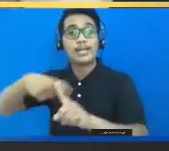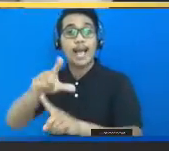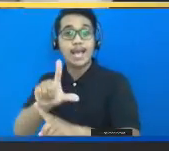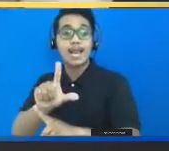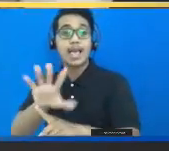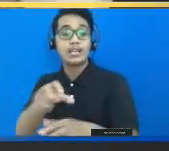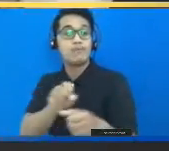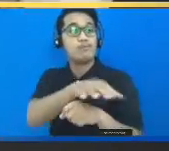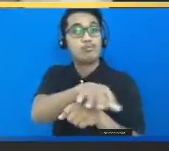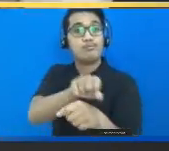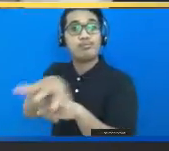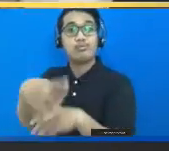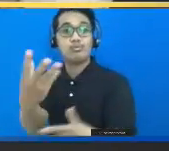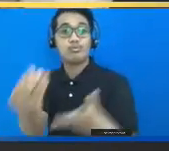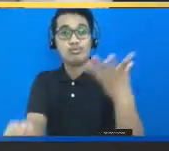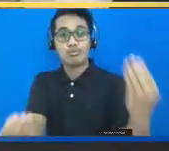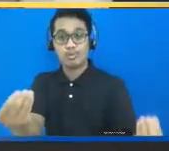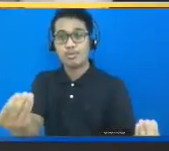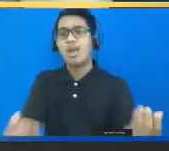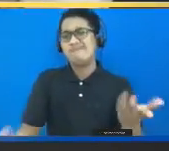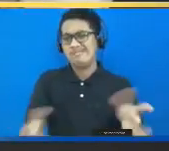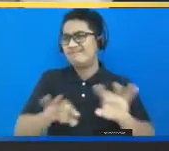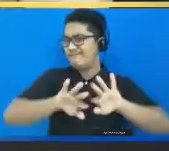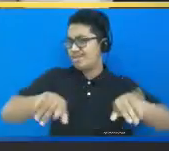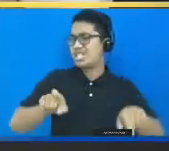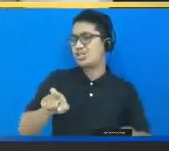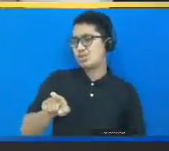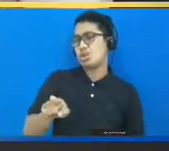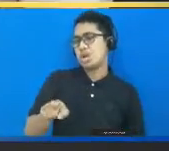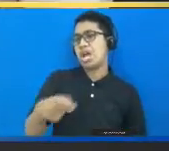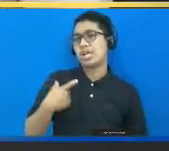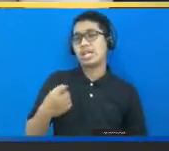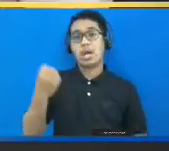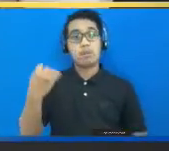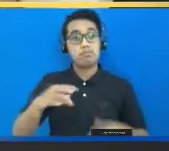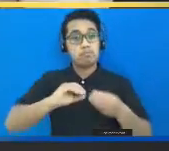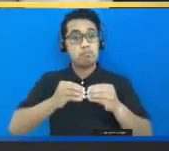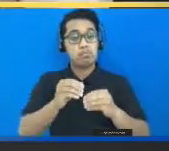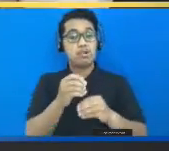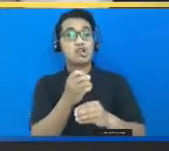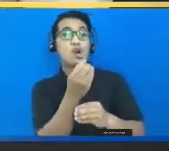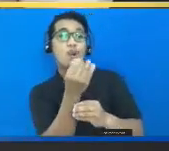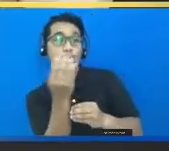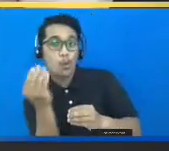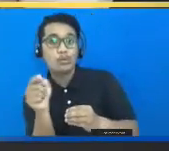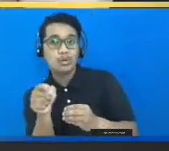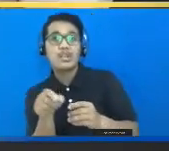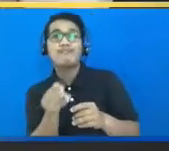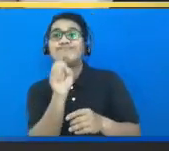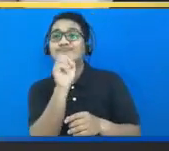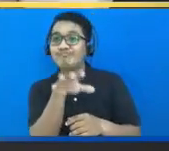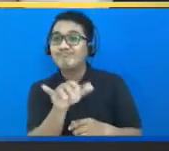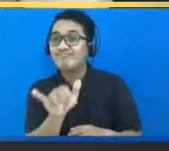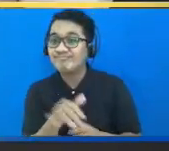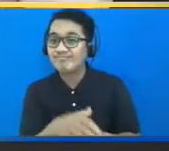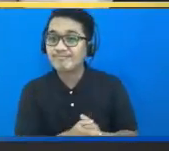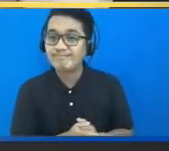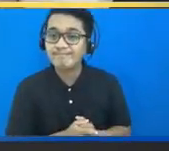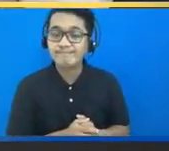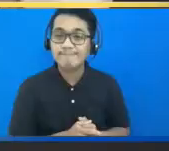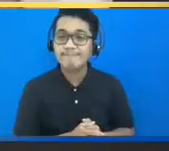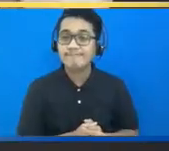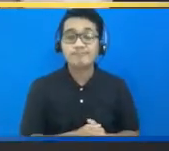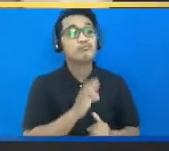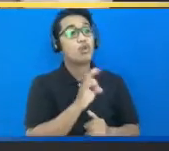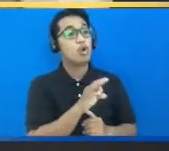daerah dan Dana Desa mungkin itu yang membedakan beberapa angka ini sampaikan Oke kita